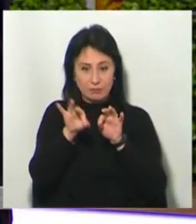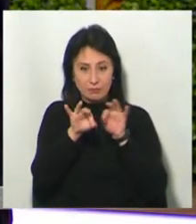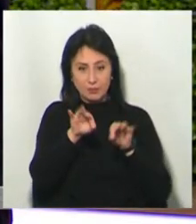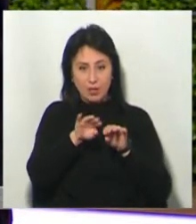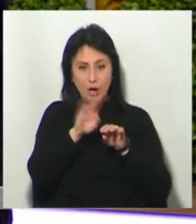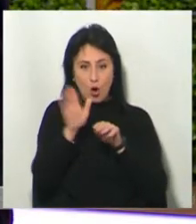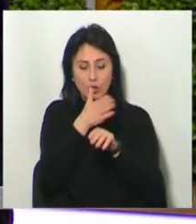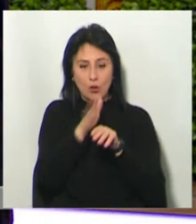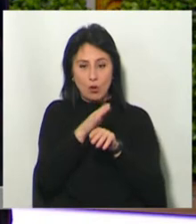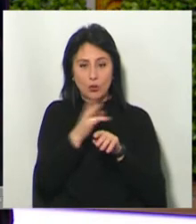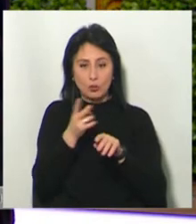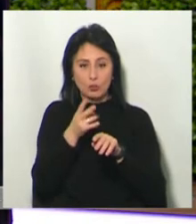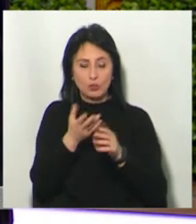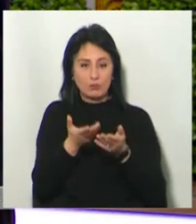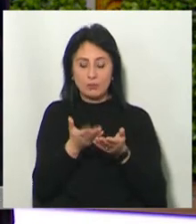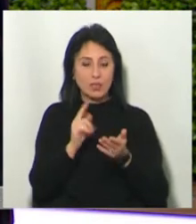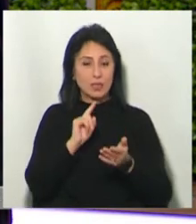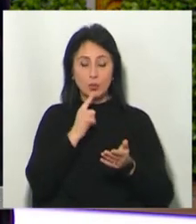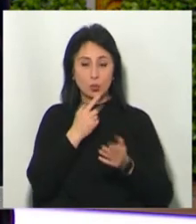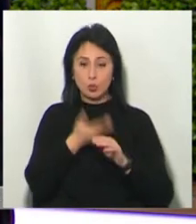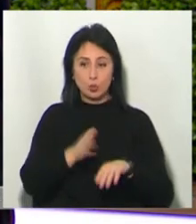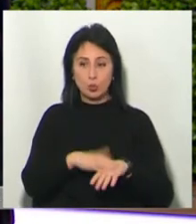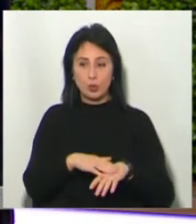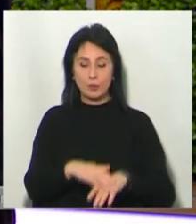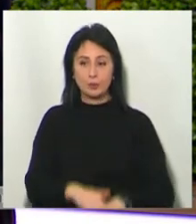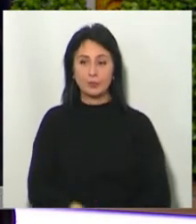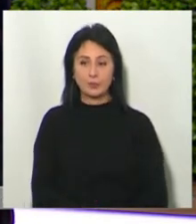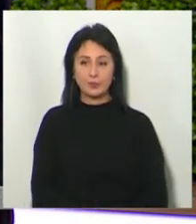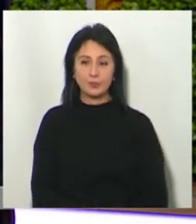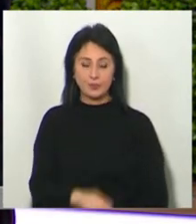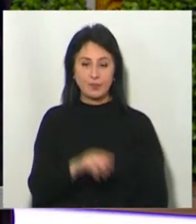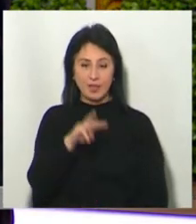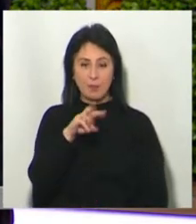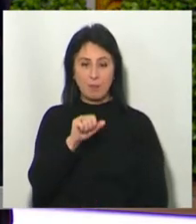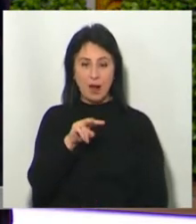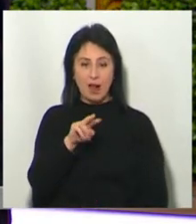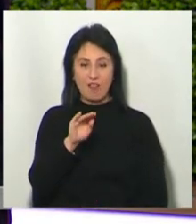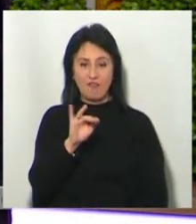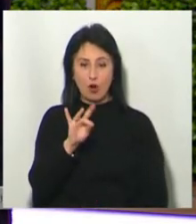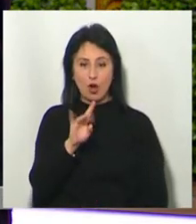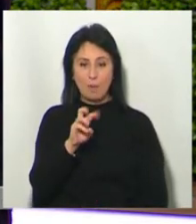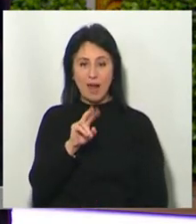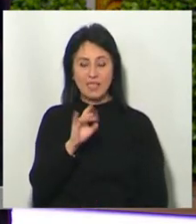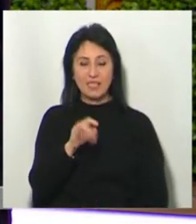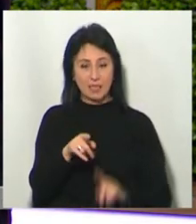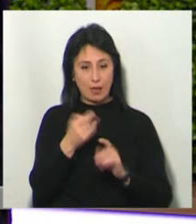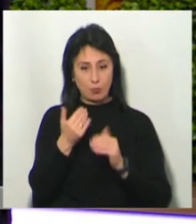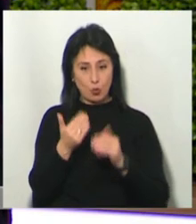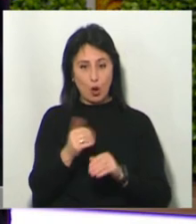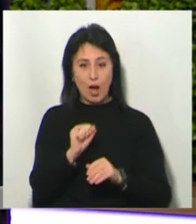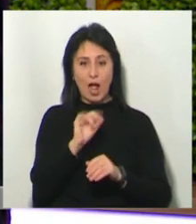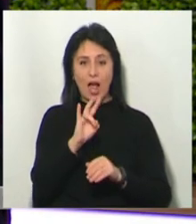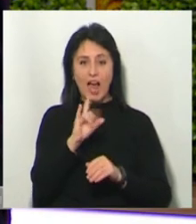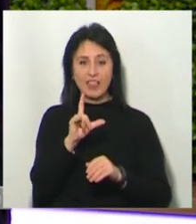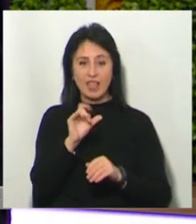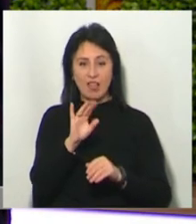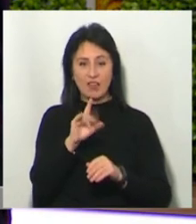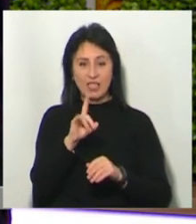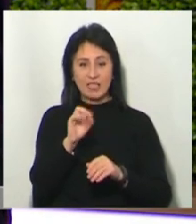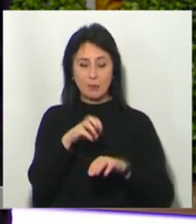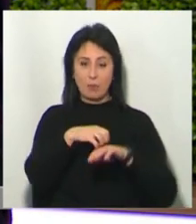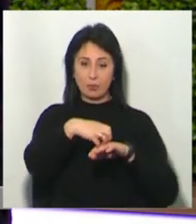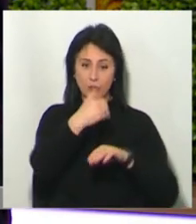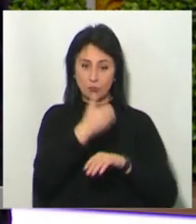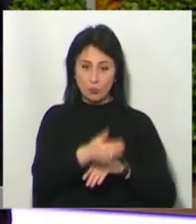გინდათ სხვა მხრიდანაც ამისი ადეკვატური შეფასება და ქირურგიულ შედეგზე საუბარი, იმიტომ